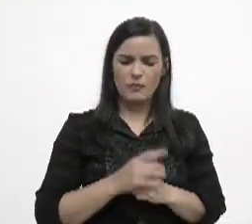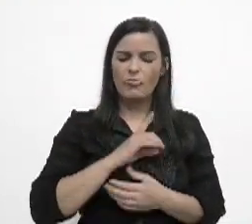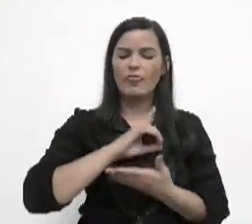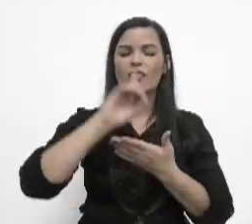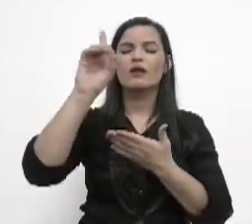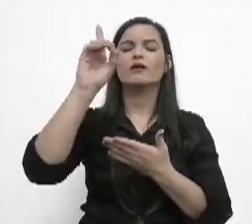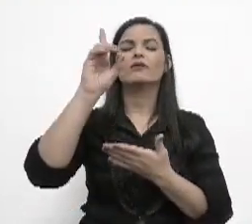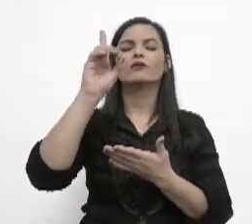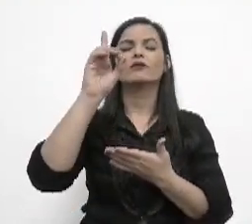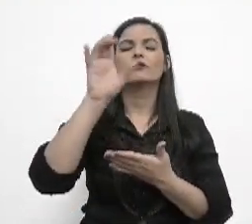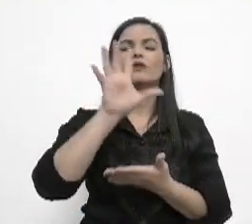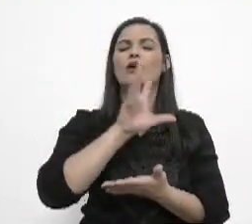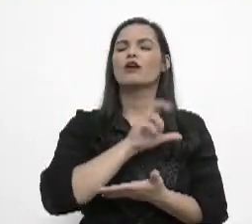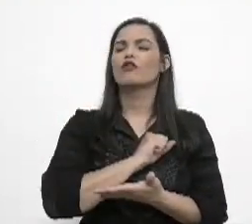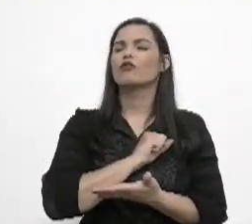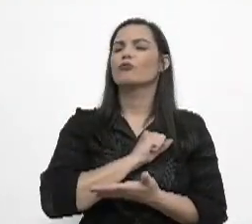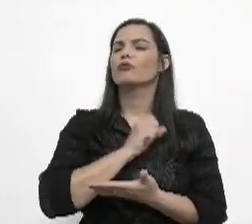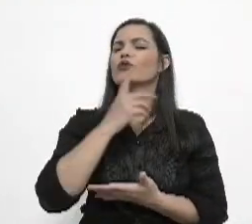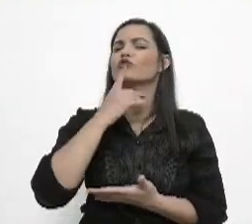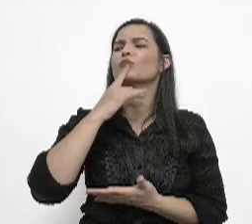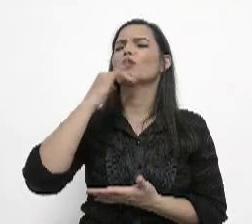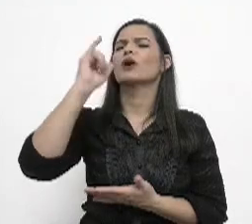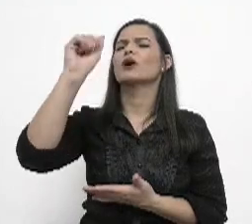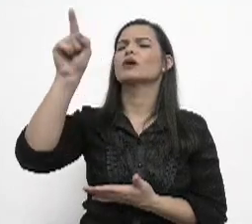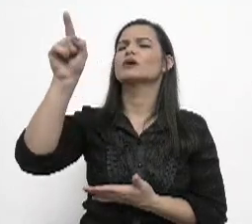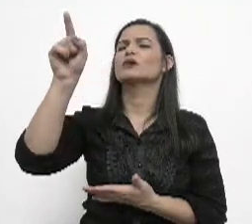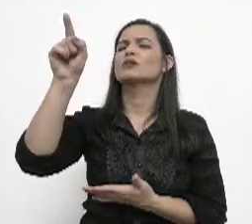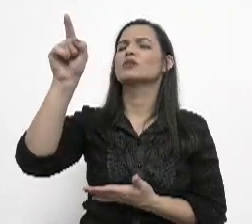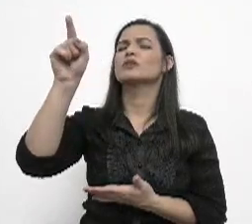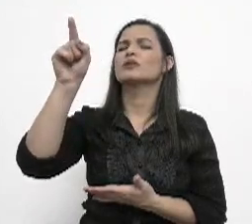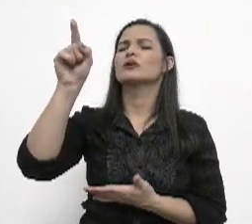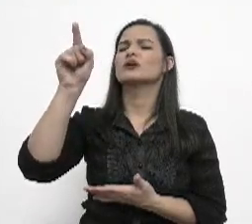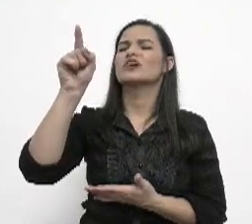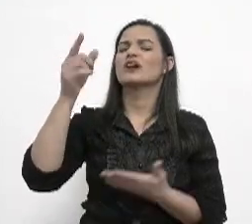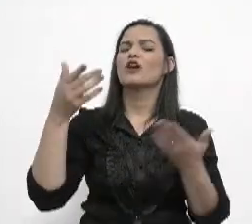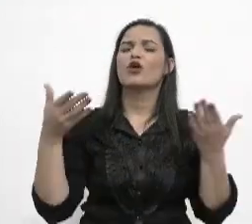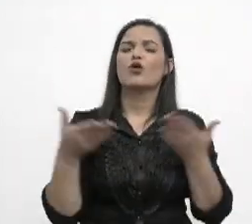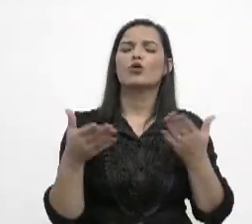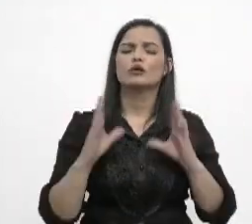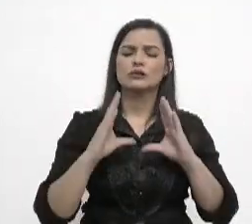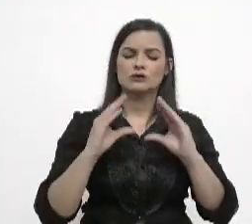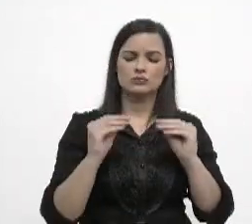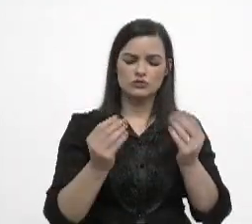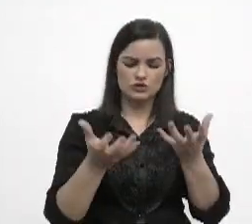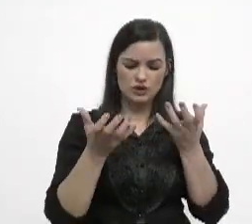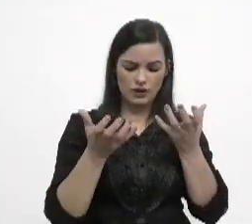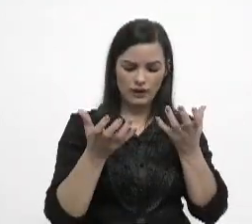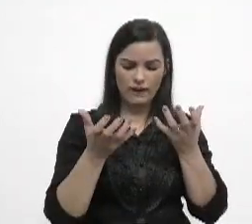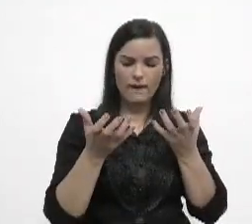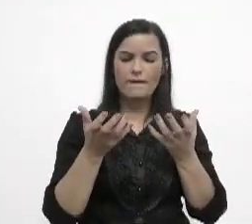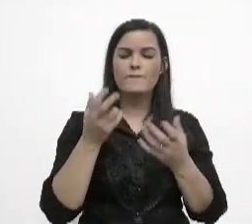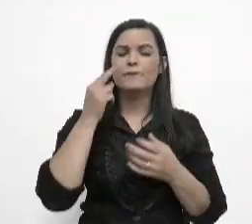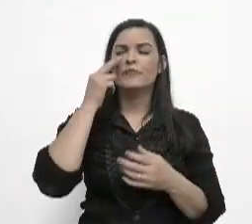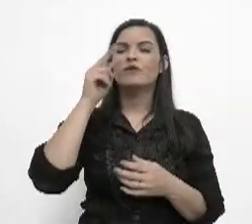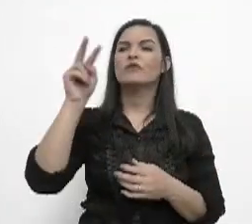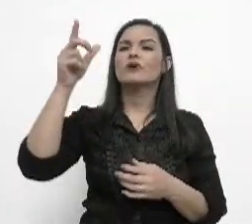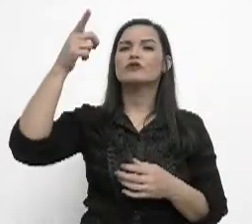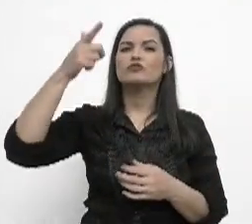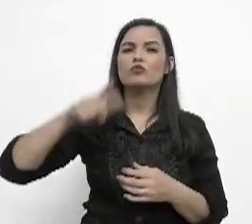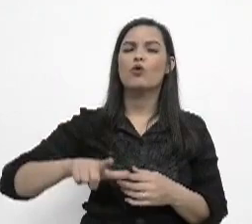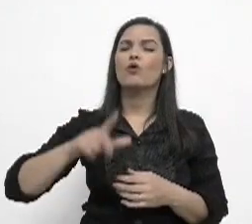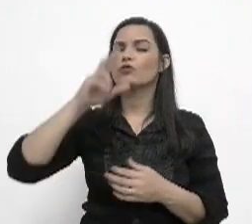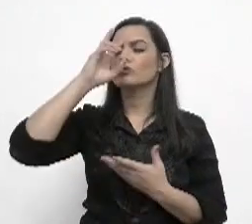amado Pai, 이 시간 우리가 다시 보기를 원합니다. nessa noite queremos ver novamente, Senhor. 사울의 눈이